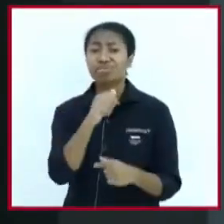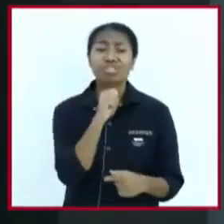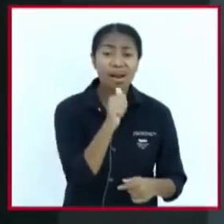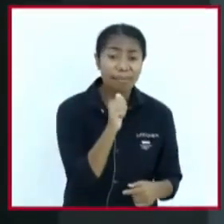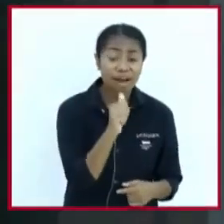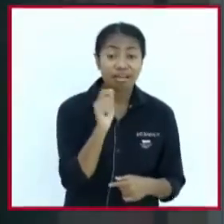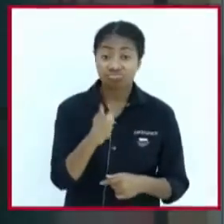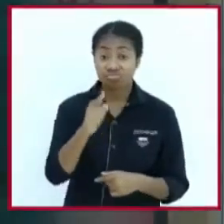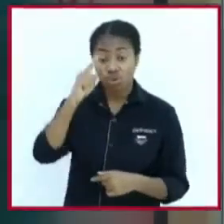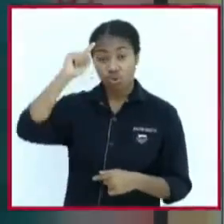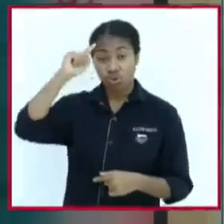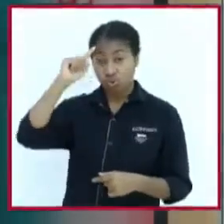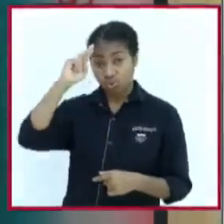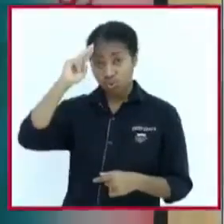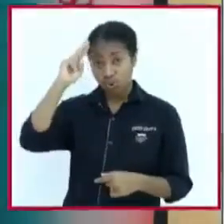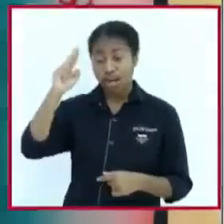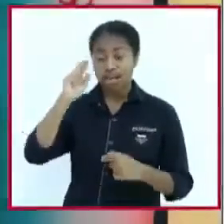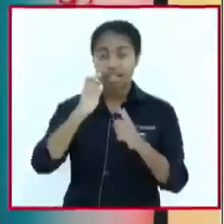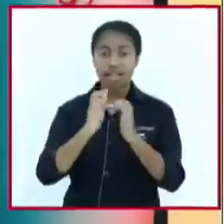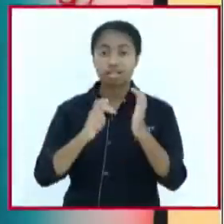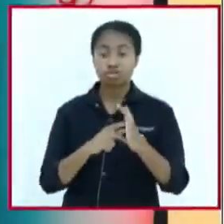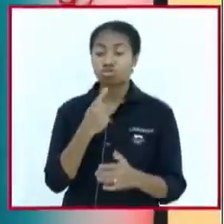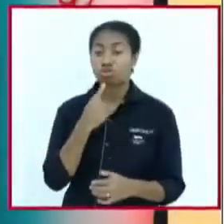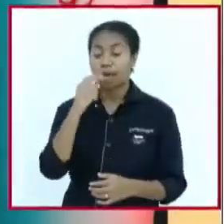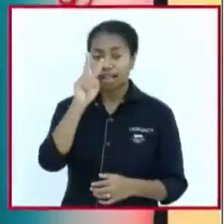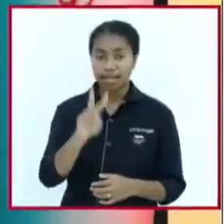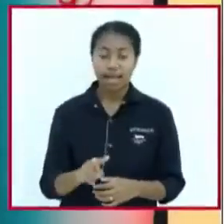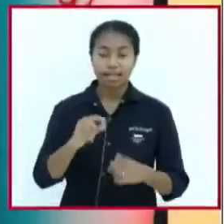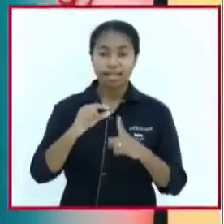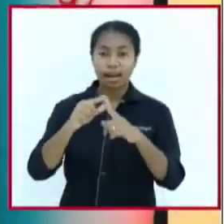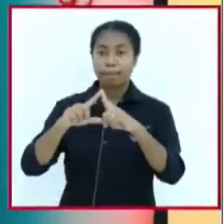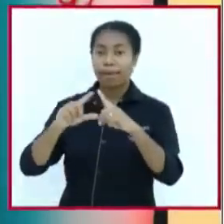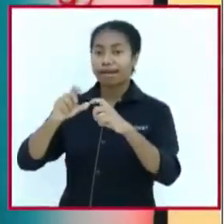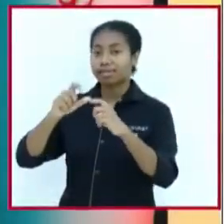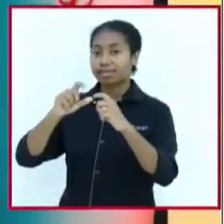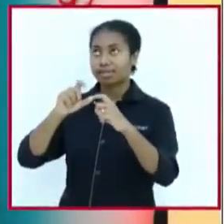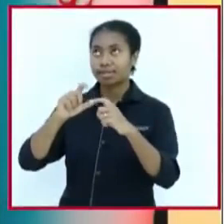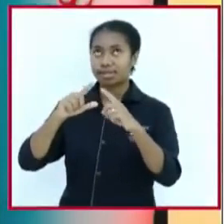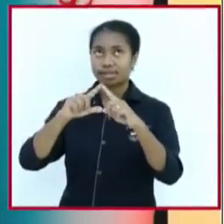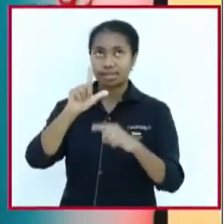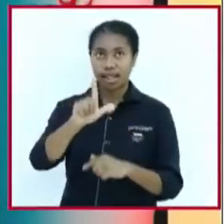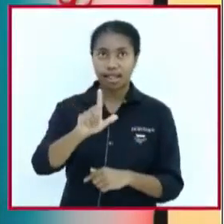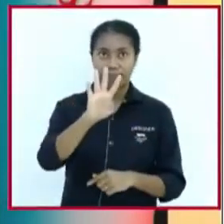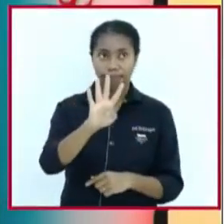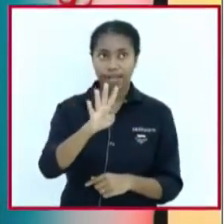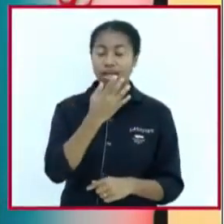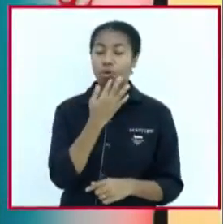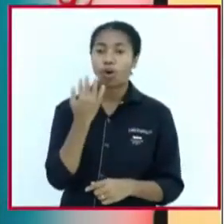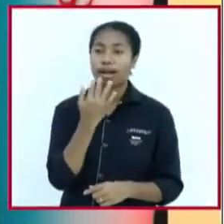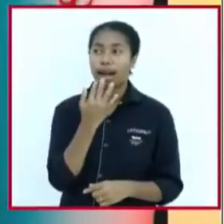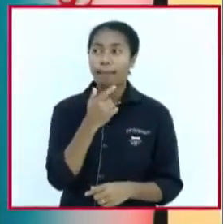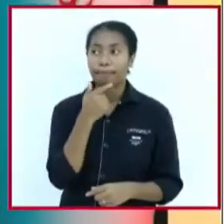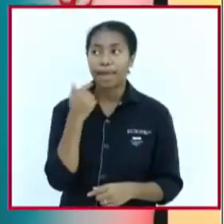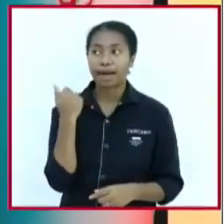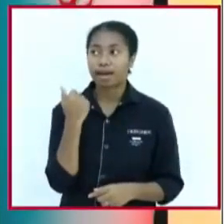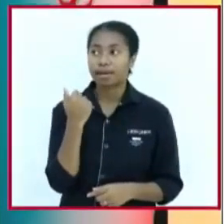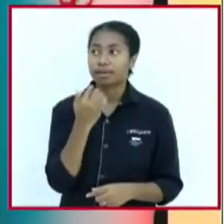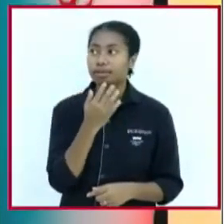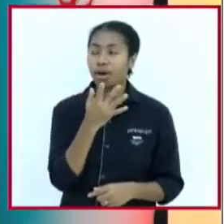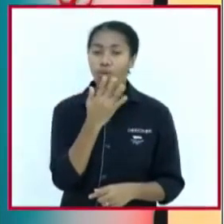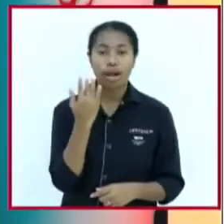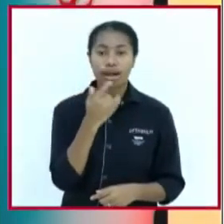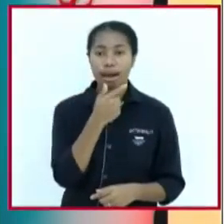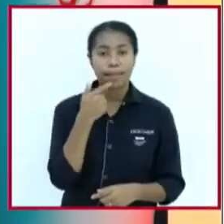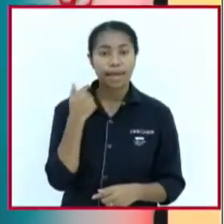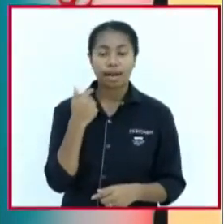lihat pasal 4 Hai yang saya berwarna merah itu Yesus sebagai imam